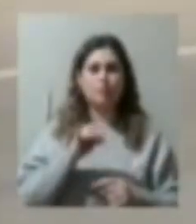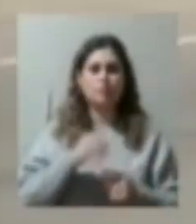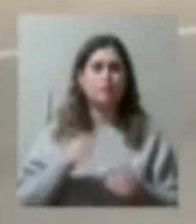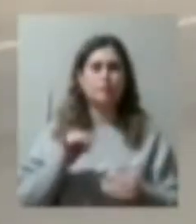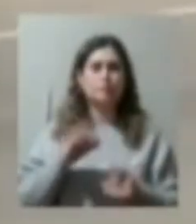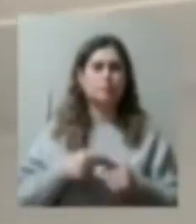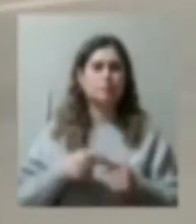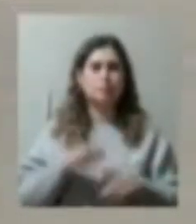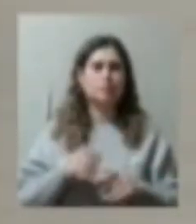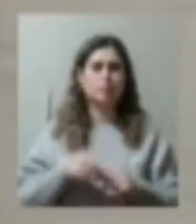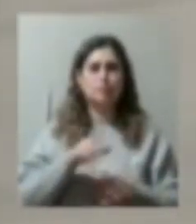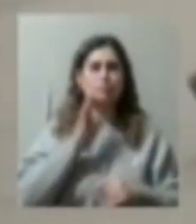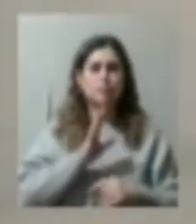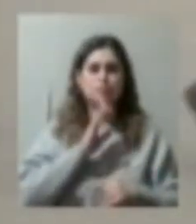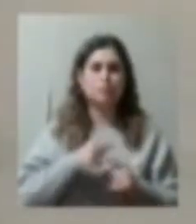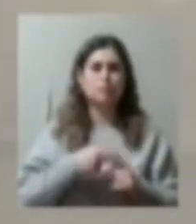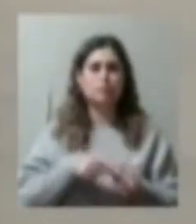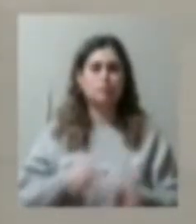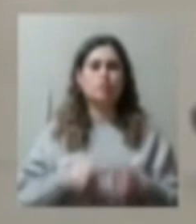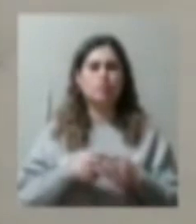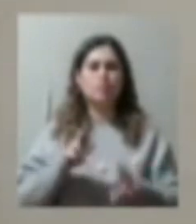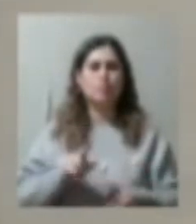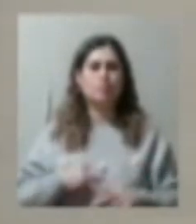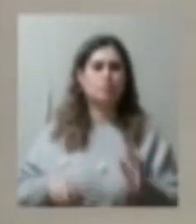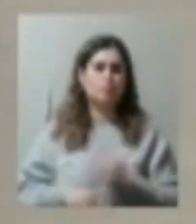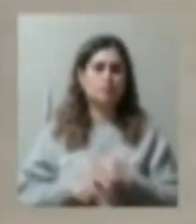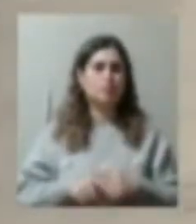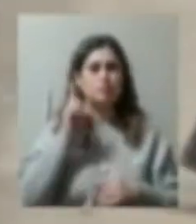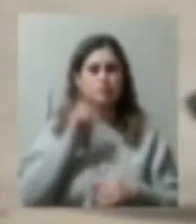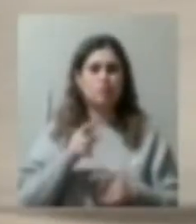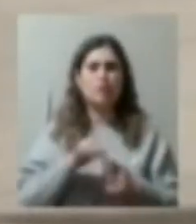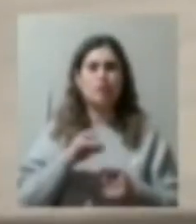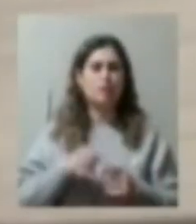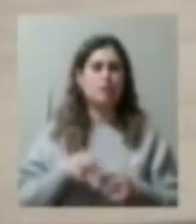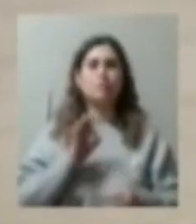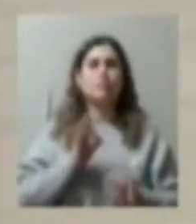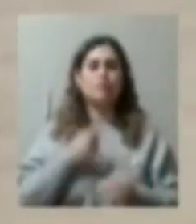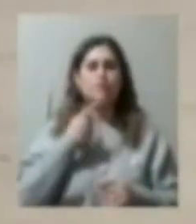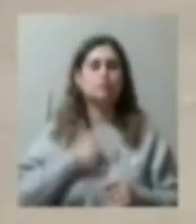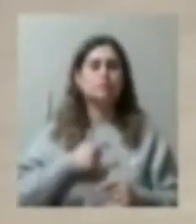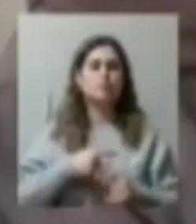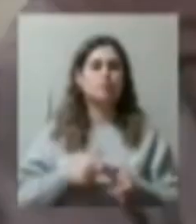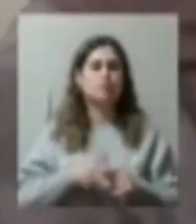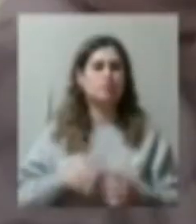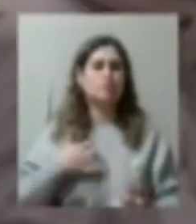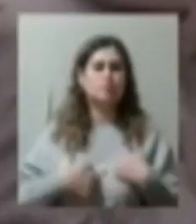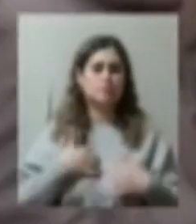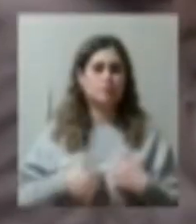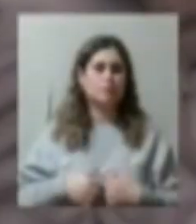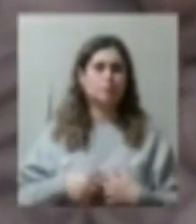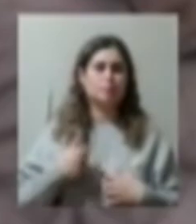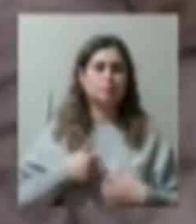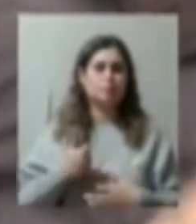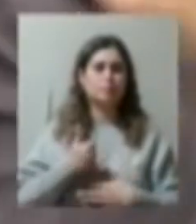вирішила і ось ця жінка. Те, що порушує правила дорожнього руху, знає, але виправдовує себе тим, що дуже поспішає. У мене зараз урок,